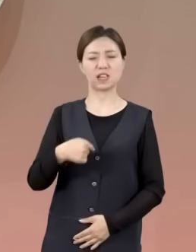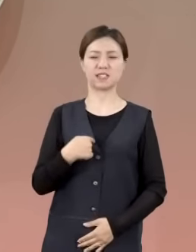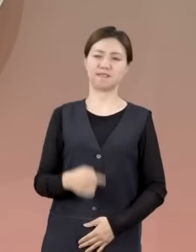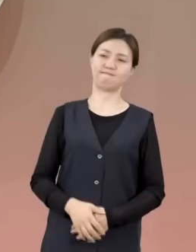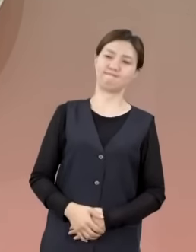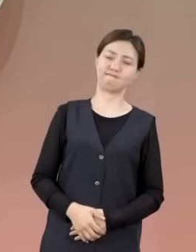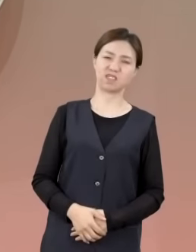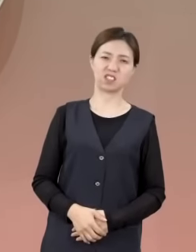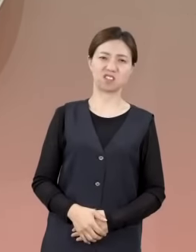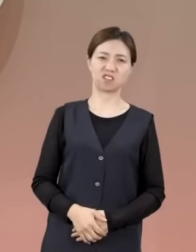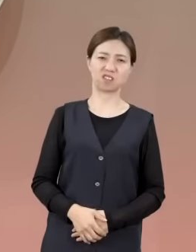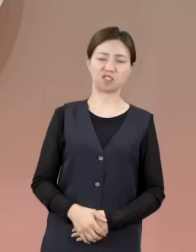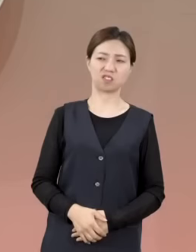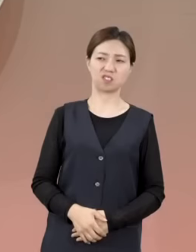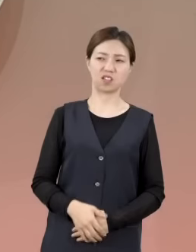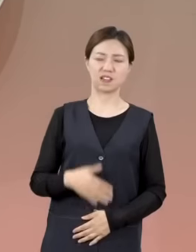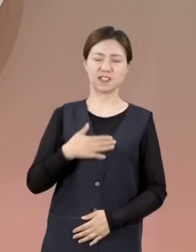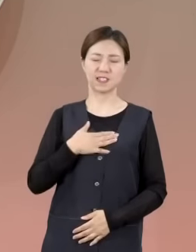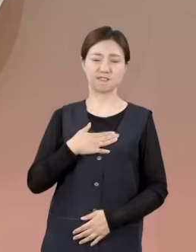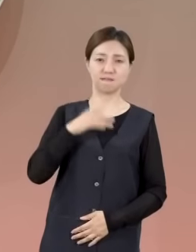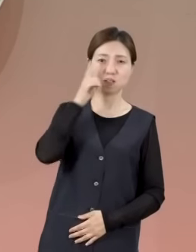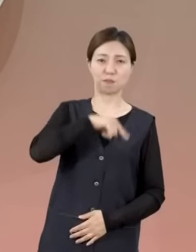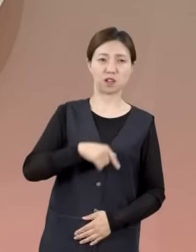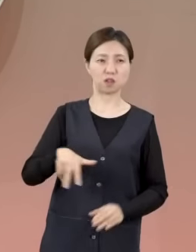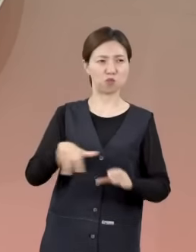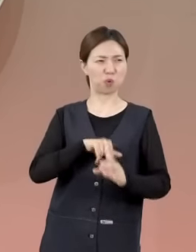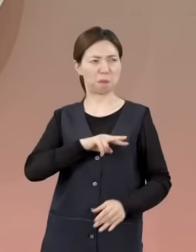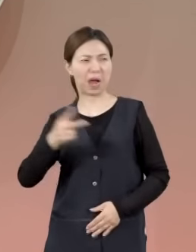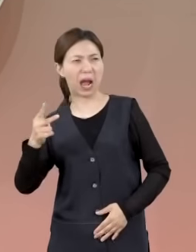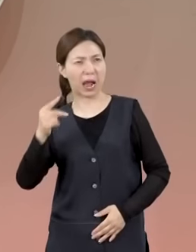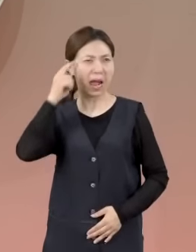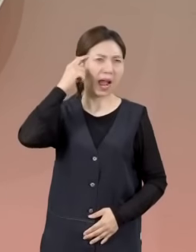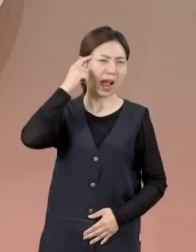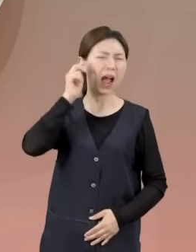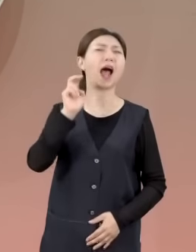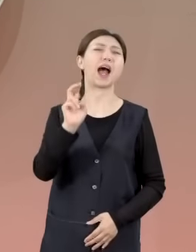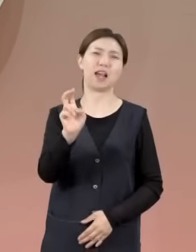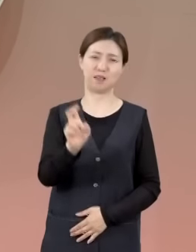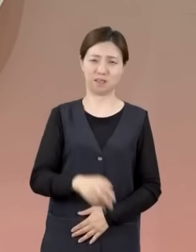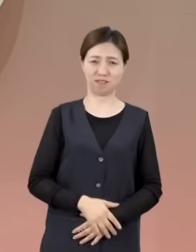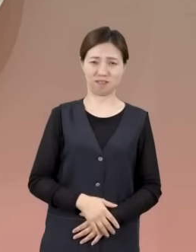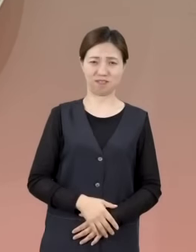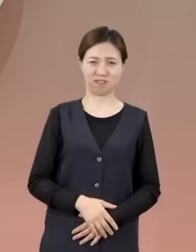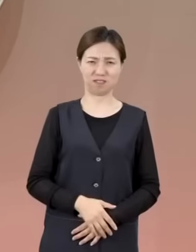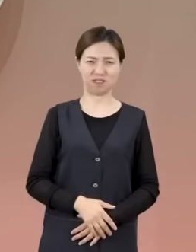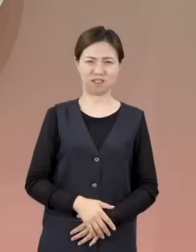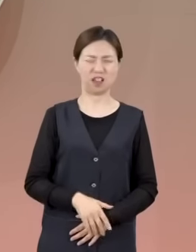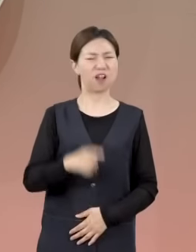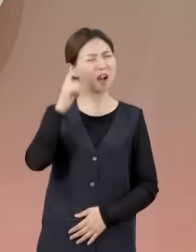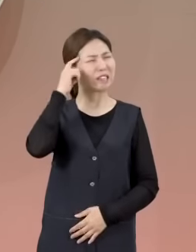했는데 자꾸 안 좋은 일 생기면 아 이거씨 이거 개정해야